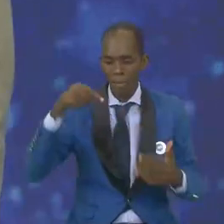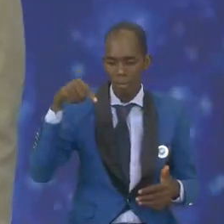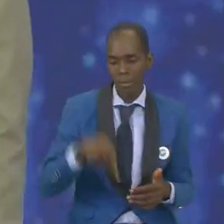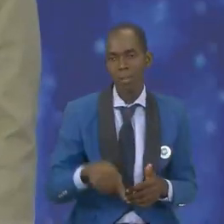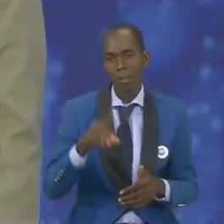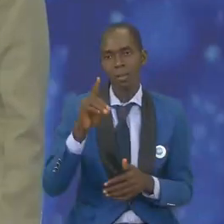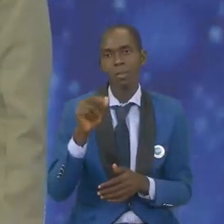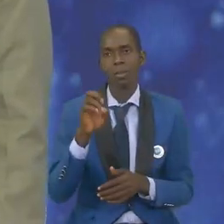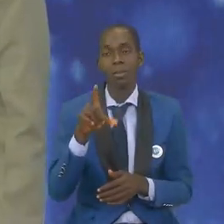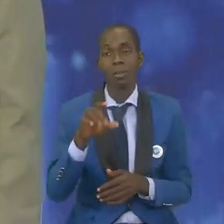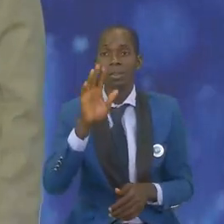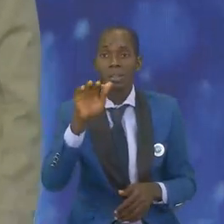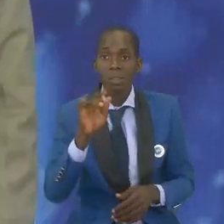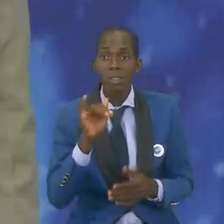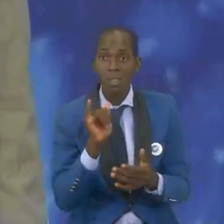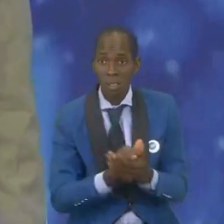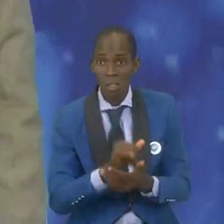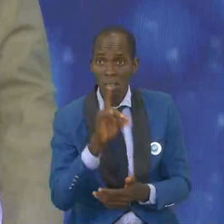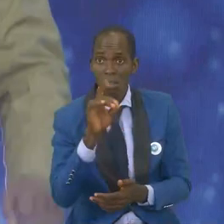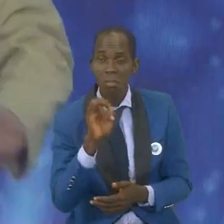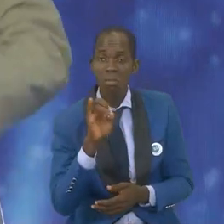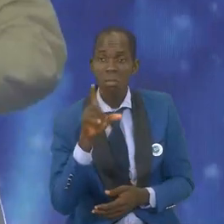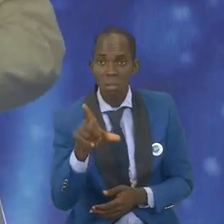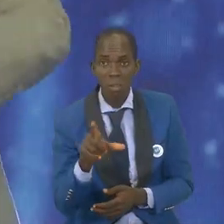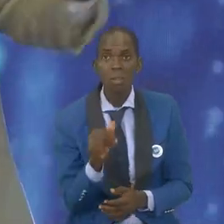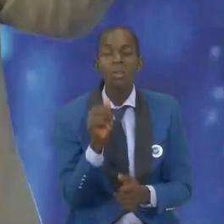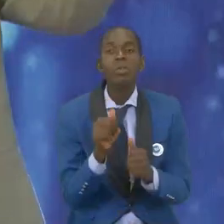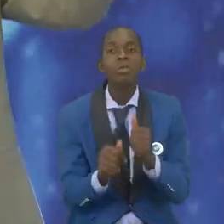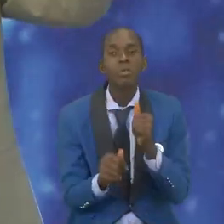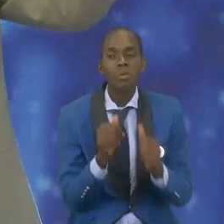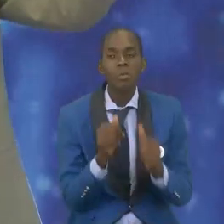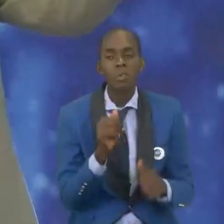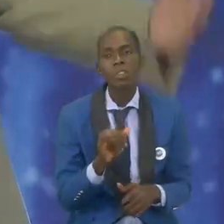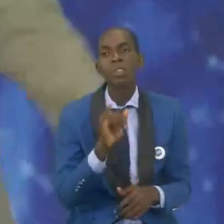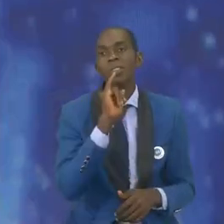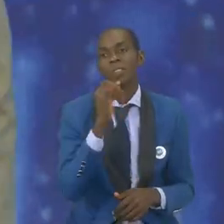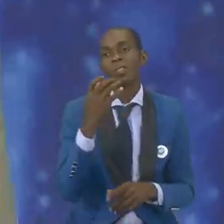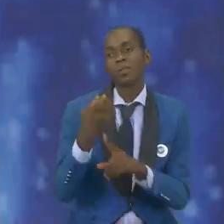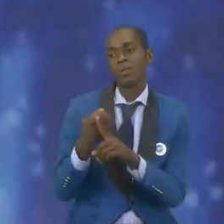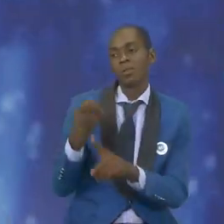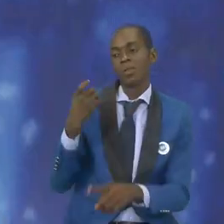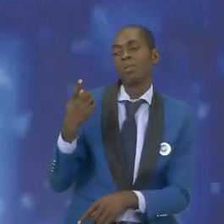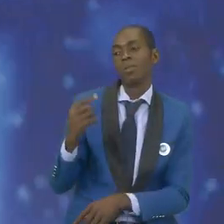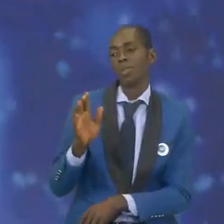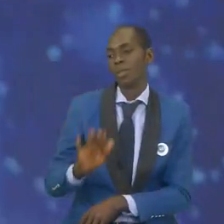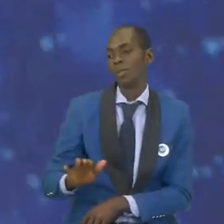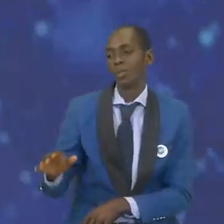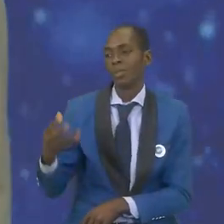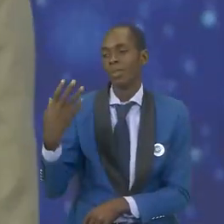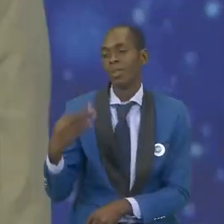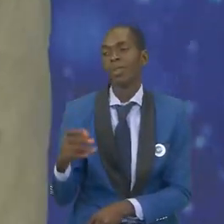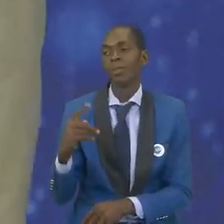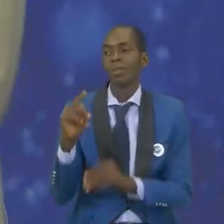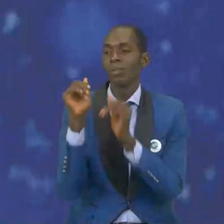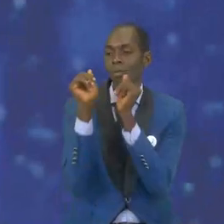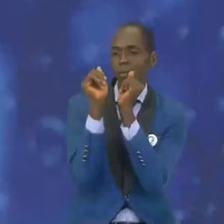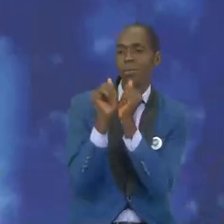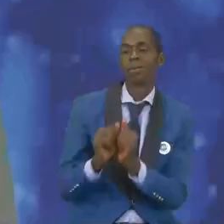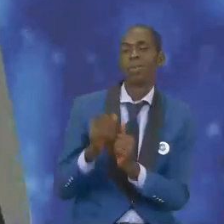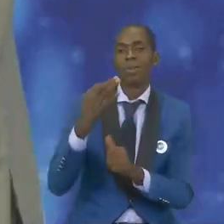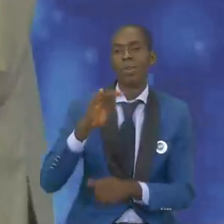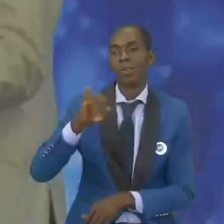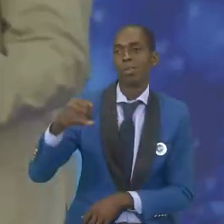manière pour le rabaisser avec un ton roi, ce Daniel. L'un des captifs